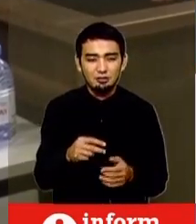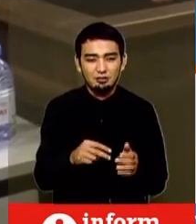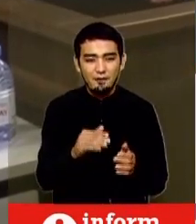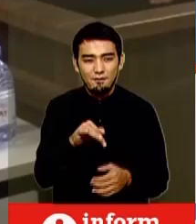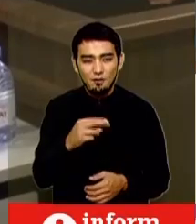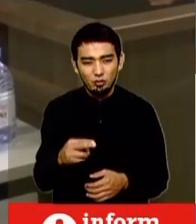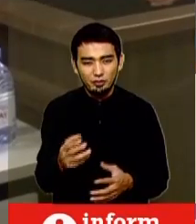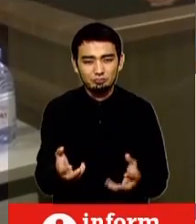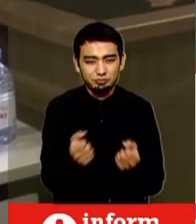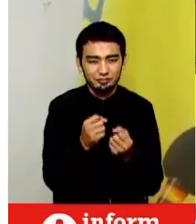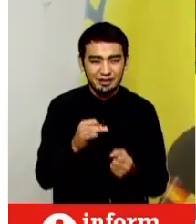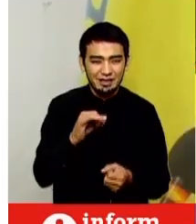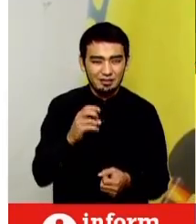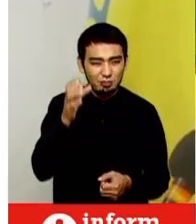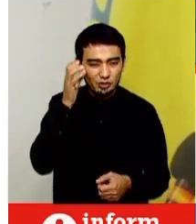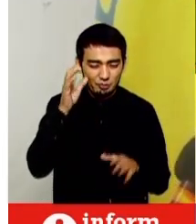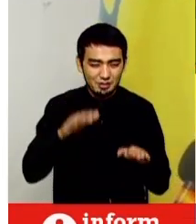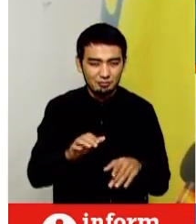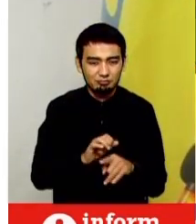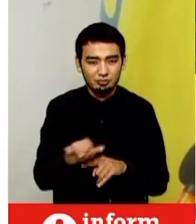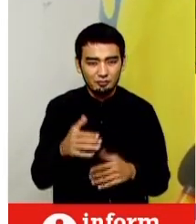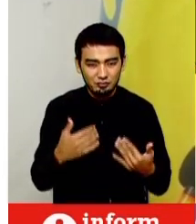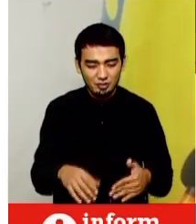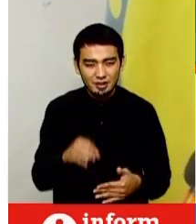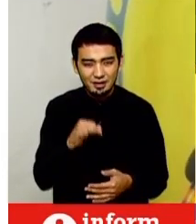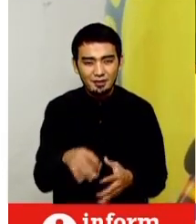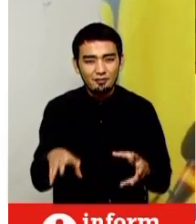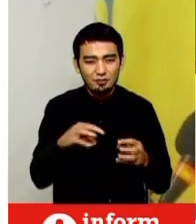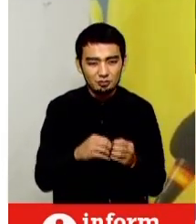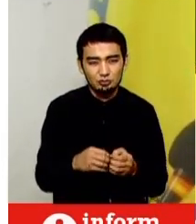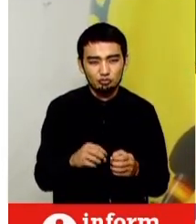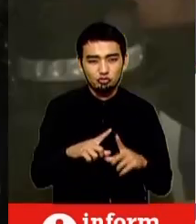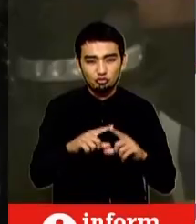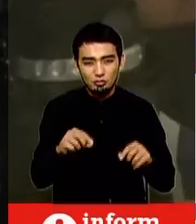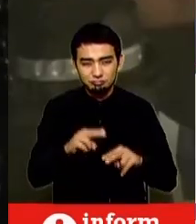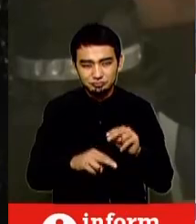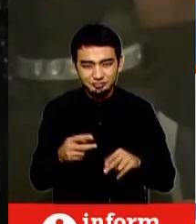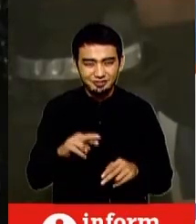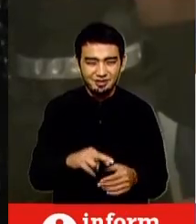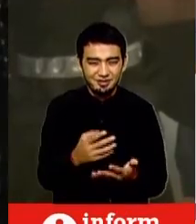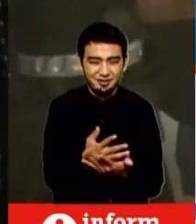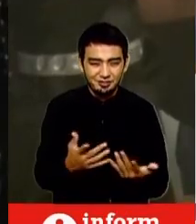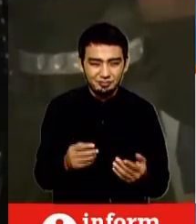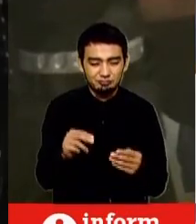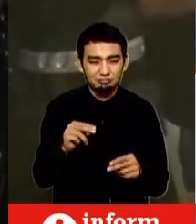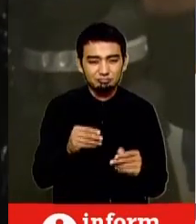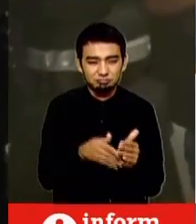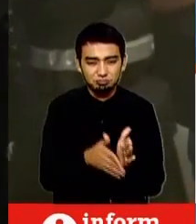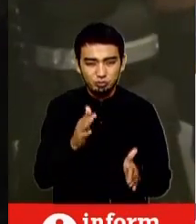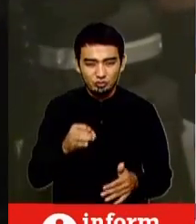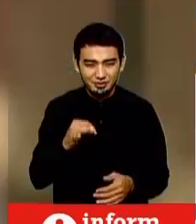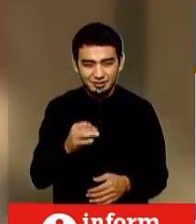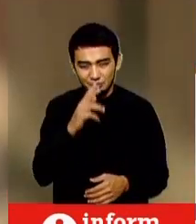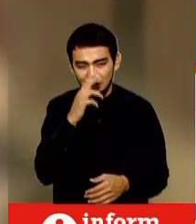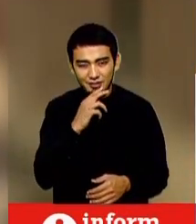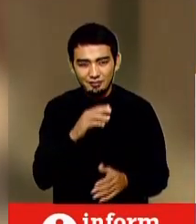поддержки инфраструктуры образования. Эти средства будут использовать для возведения школ и решения вопроса с трехмесячным обучением в стране,